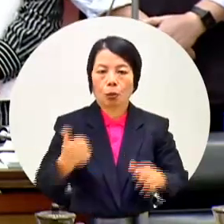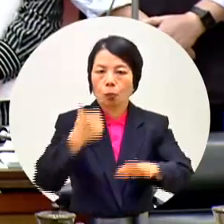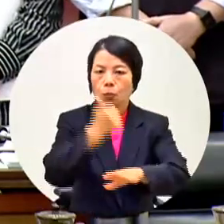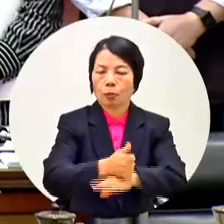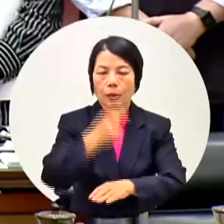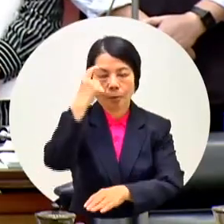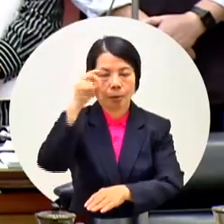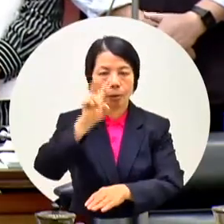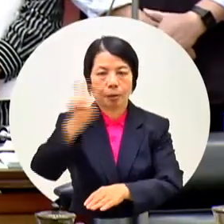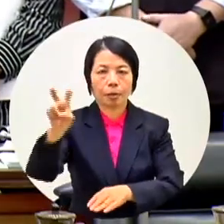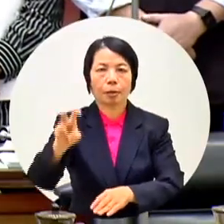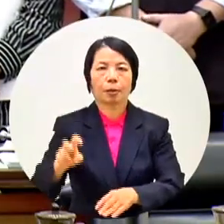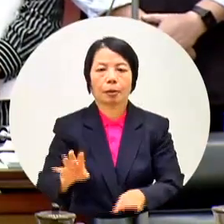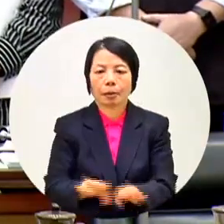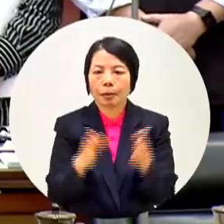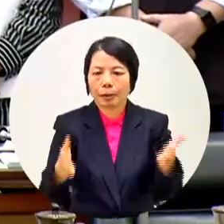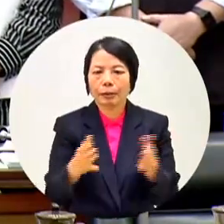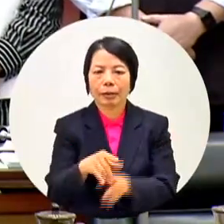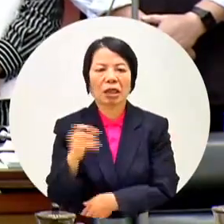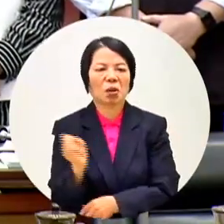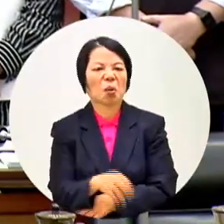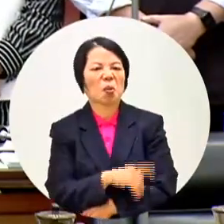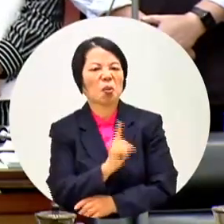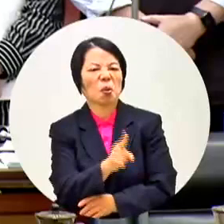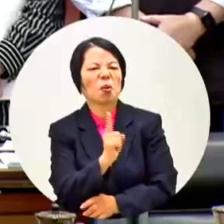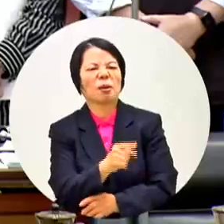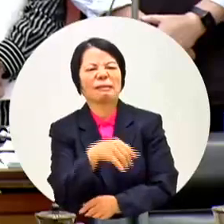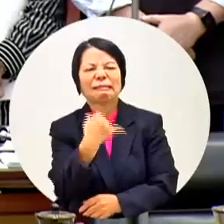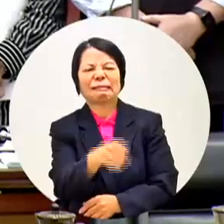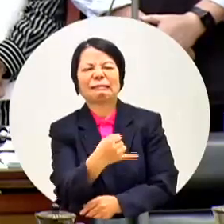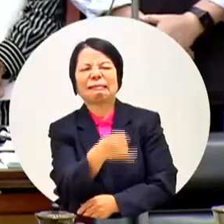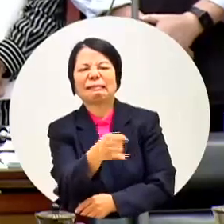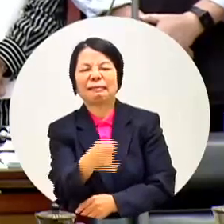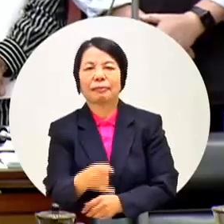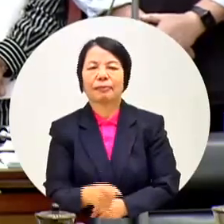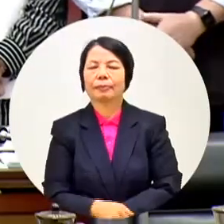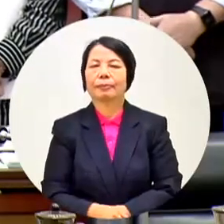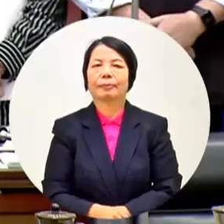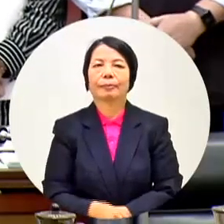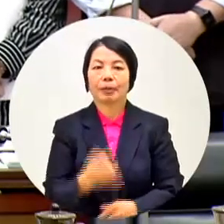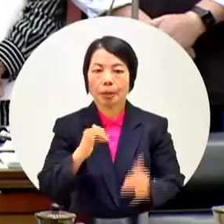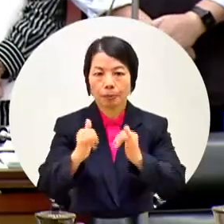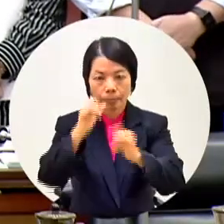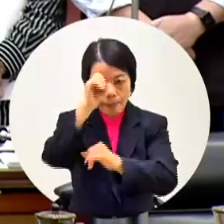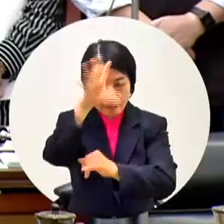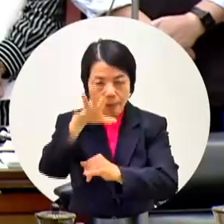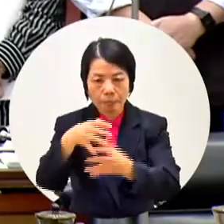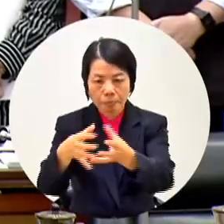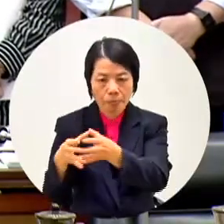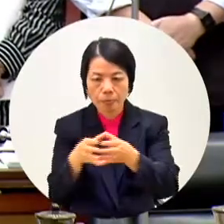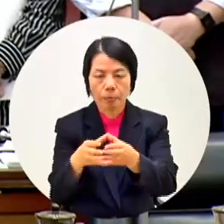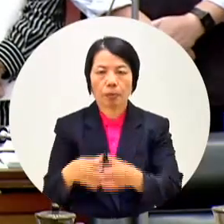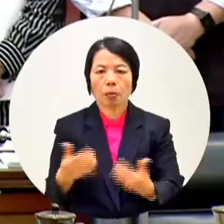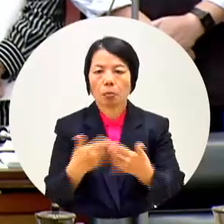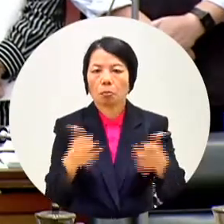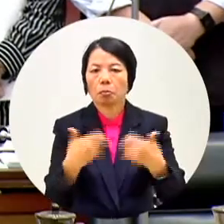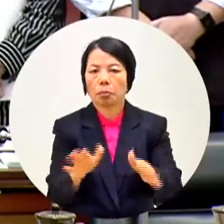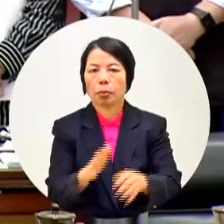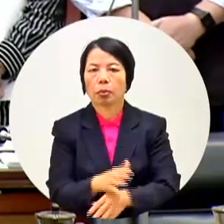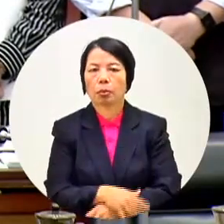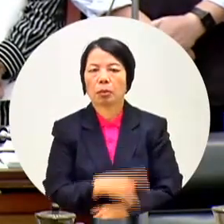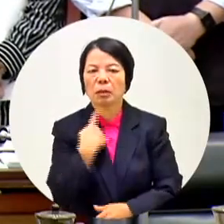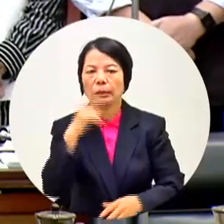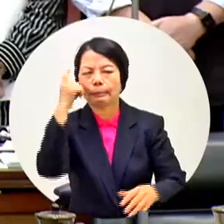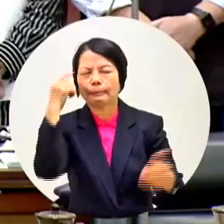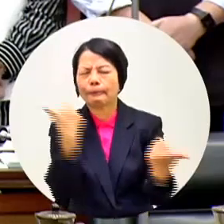衰啊。啊，所以我希望讲，民进党团不要逢韩必反呐。伊都还袂做，你会